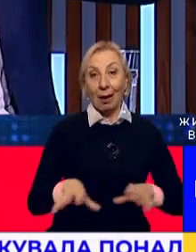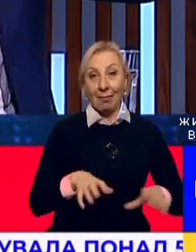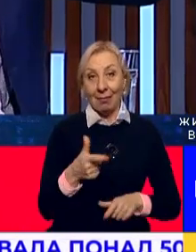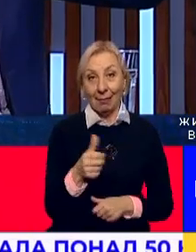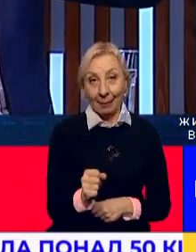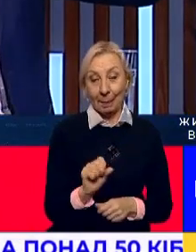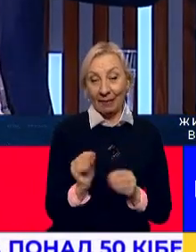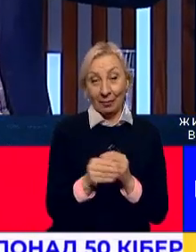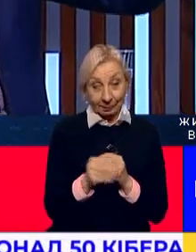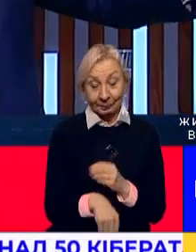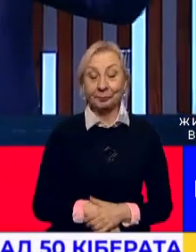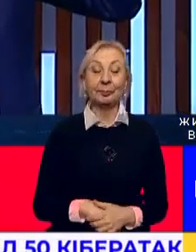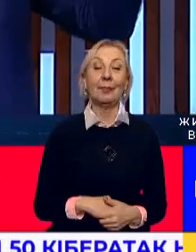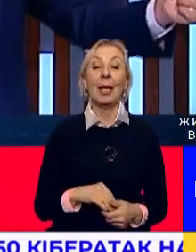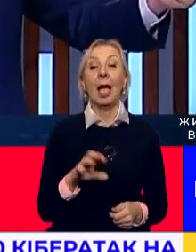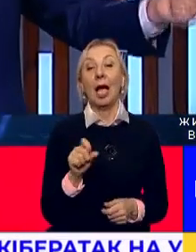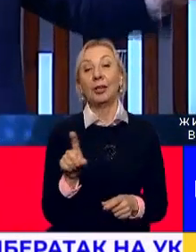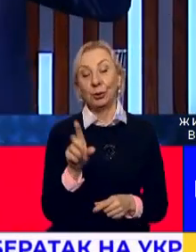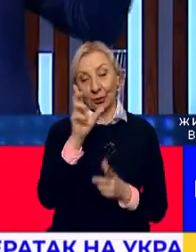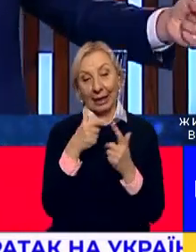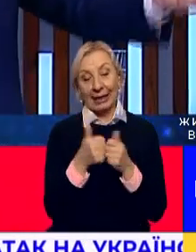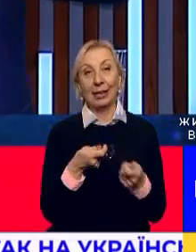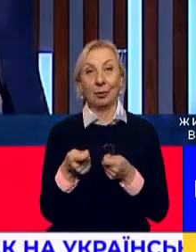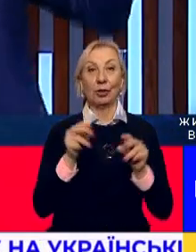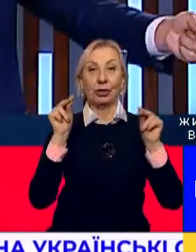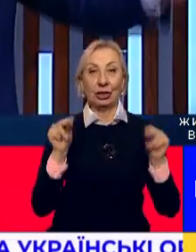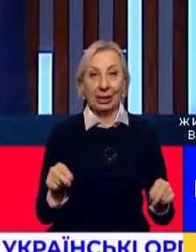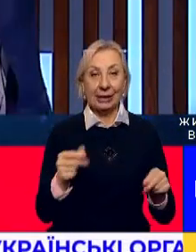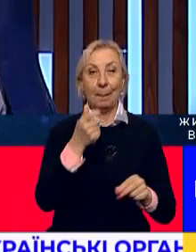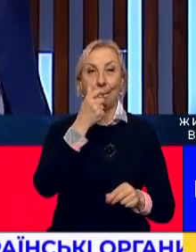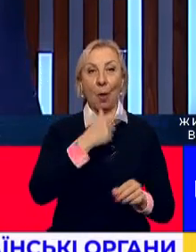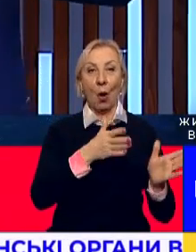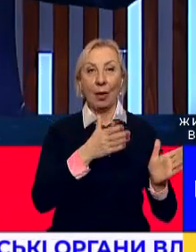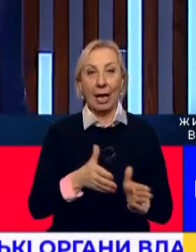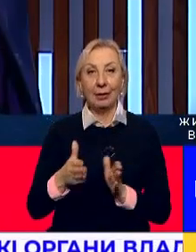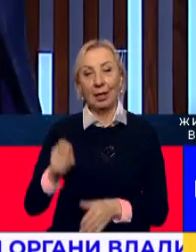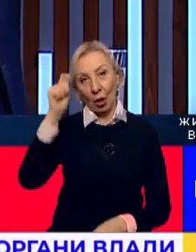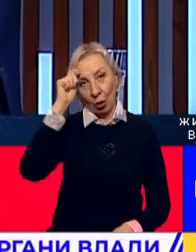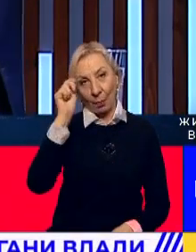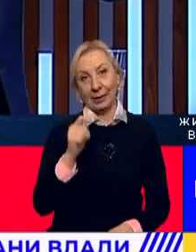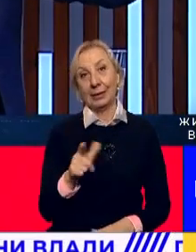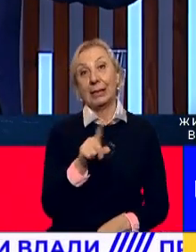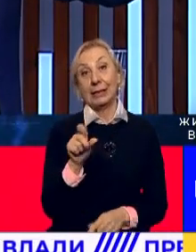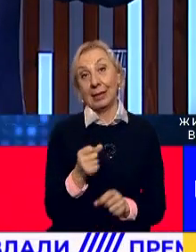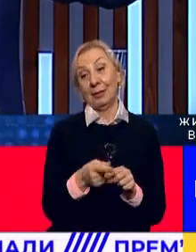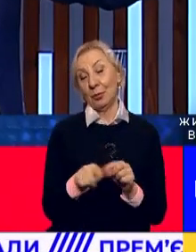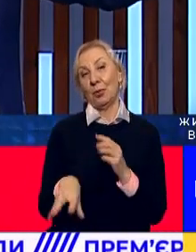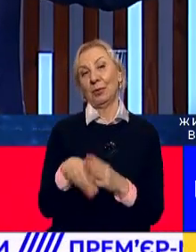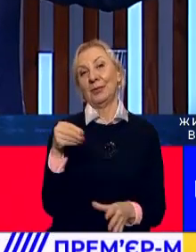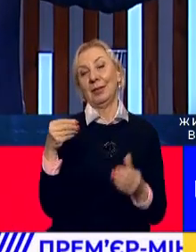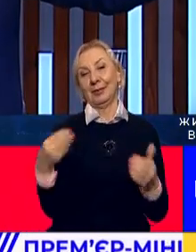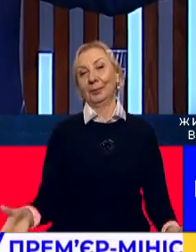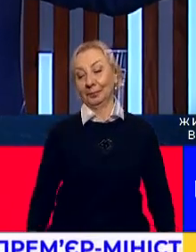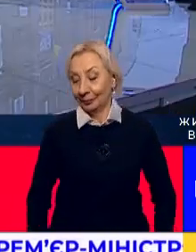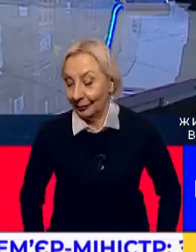і відбиває на офшорних рахунках, а що країною керує чесний, порядний хлопець, за якого люди й думали, що голосували в